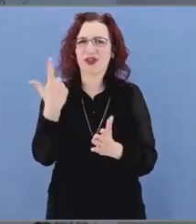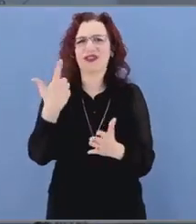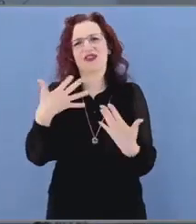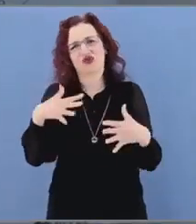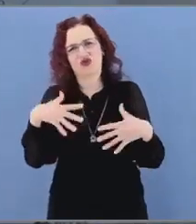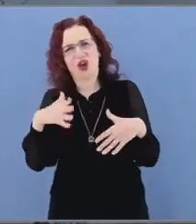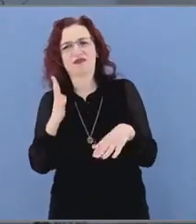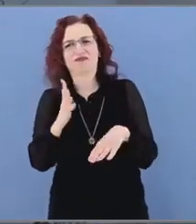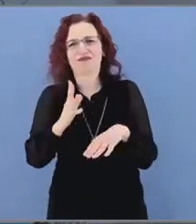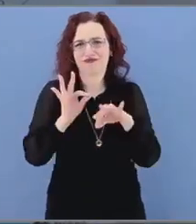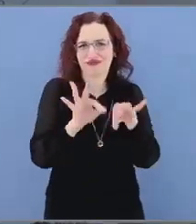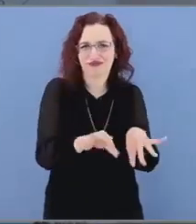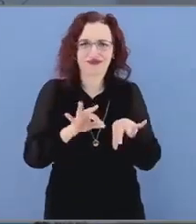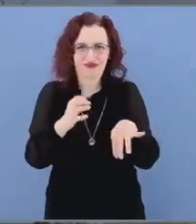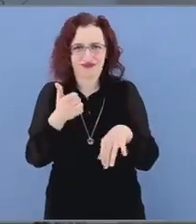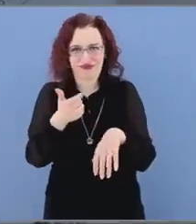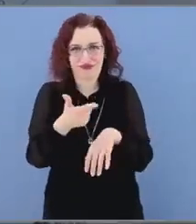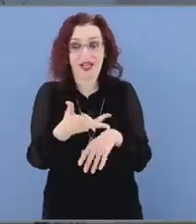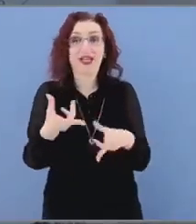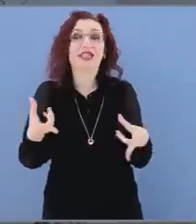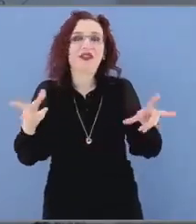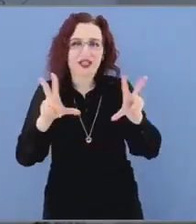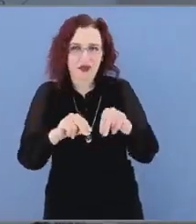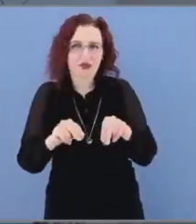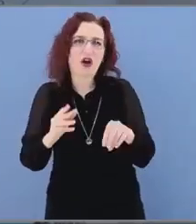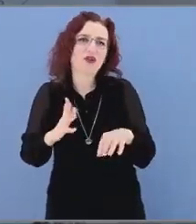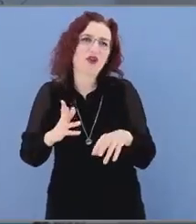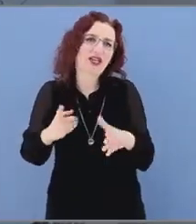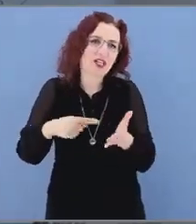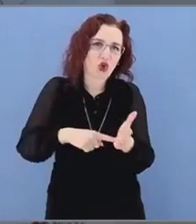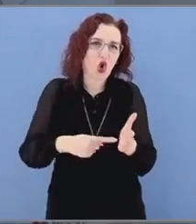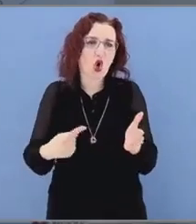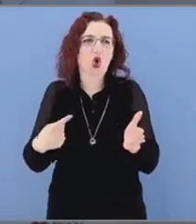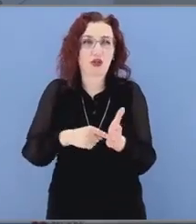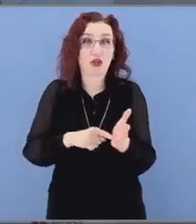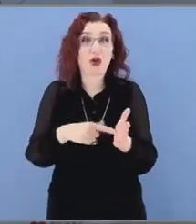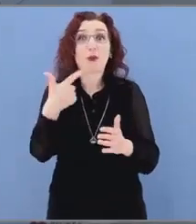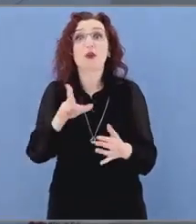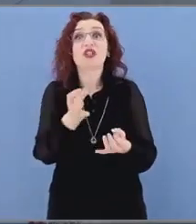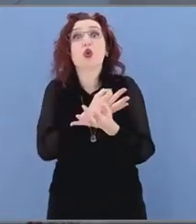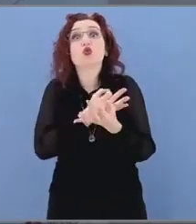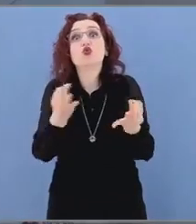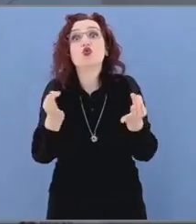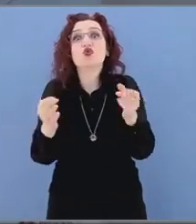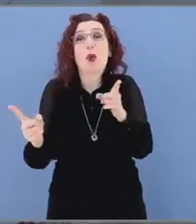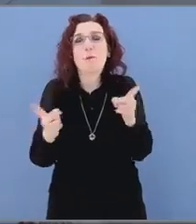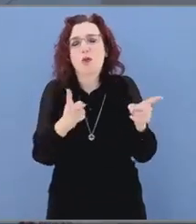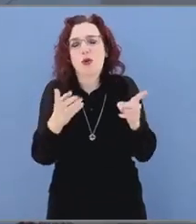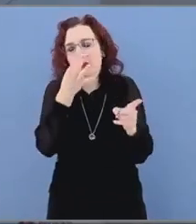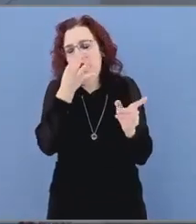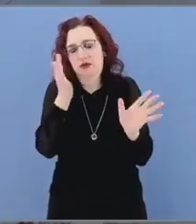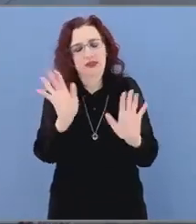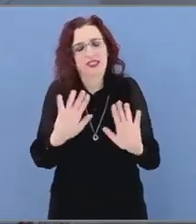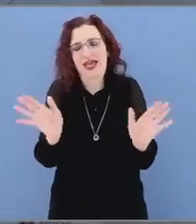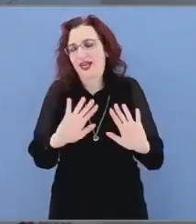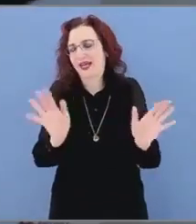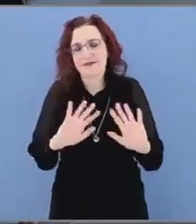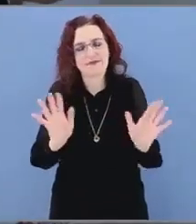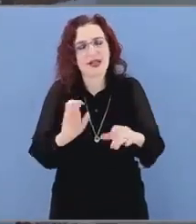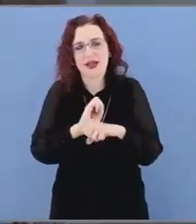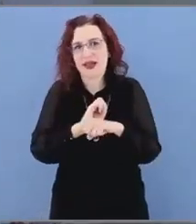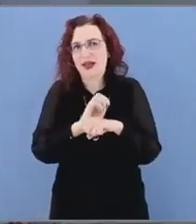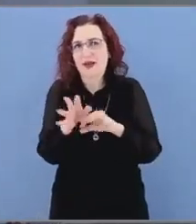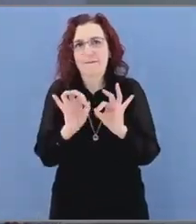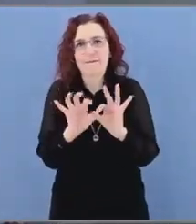è giusto seguire in questo momento terribile della pandemia, terribile, dove in tutti